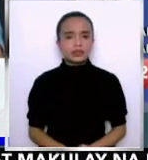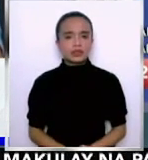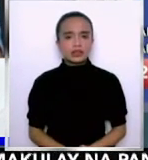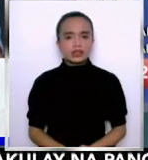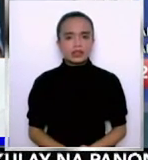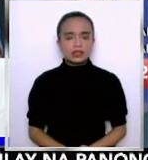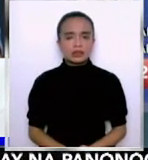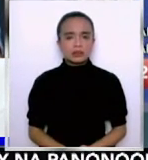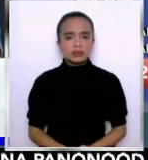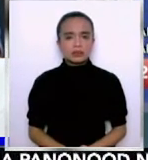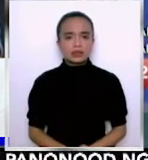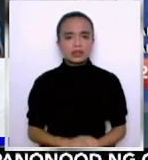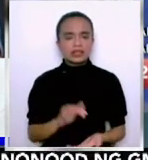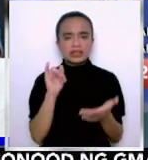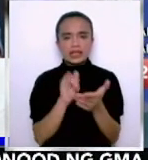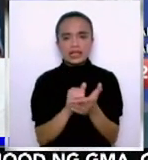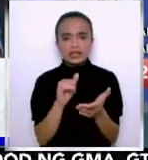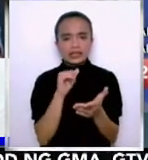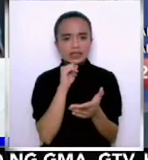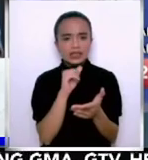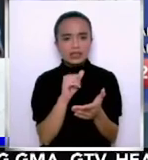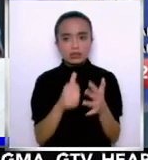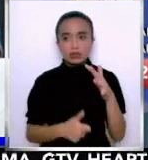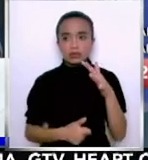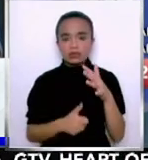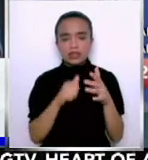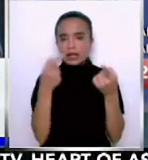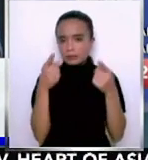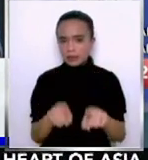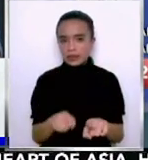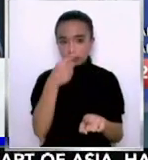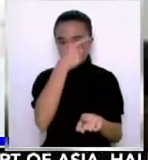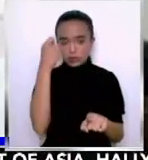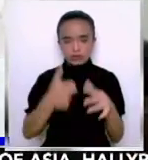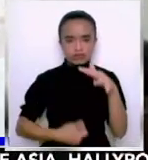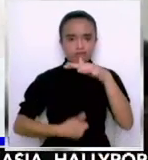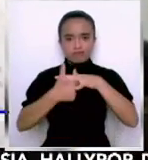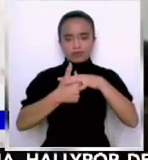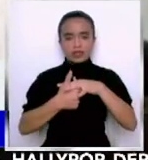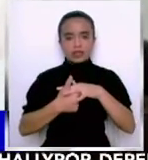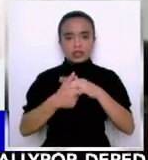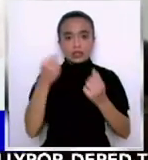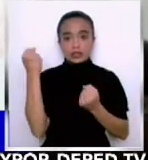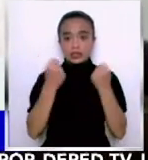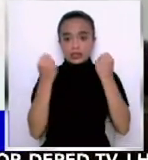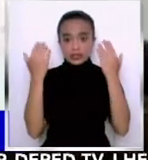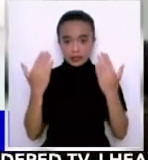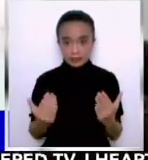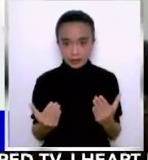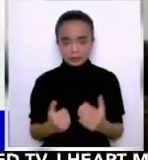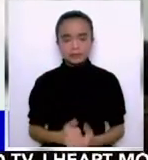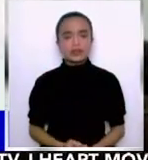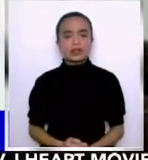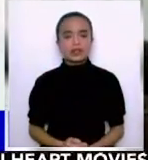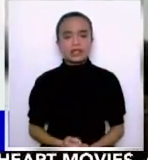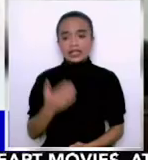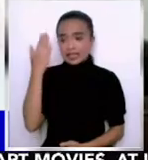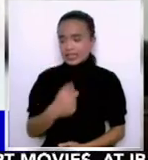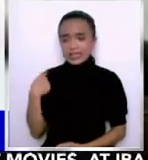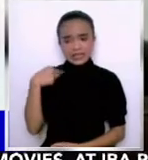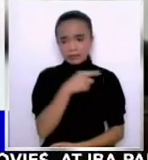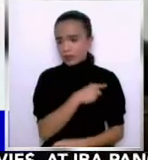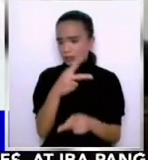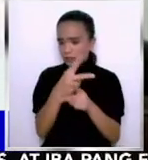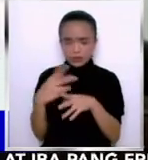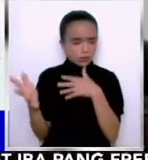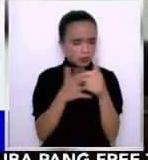uubra ng lumutang si San Vicente. Pero sa isang banda naman, protection din kasi sa atin yun, mayaman or